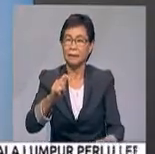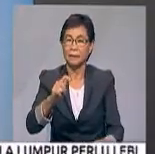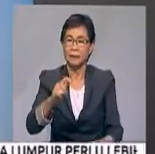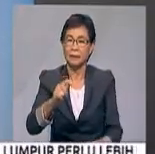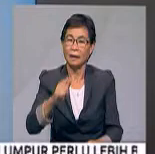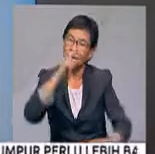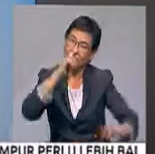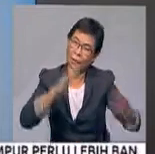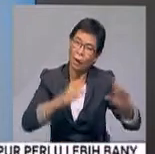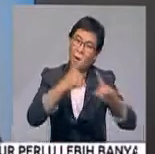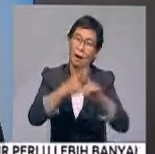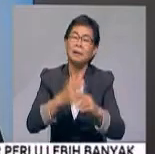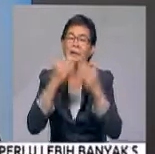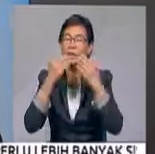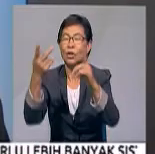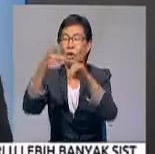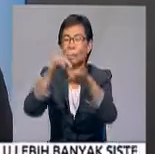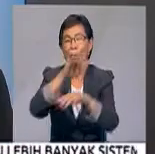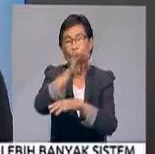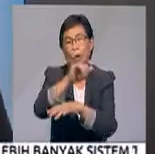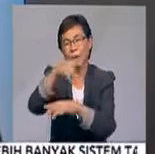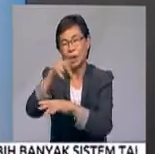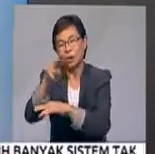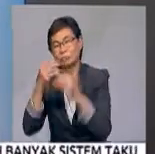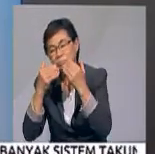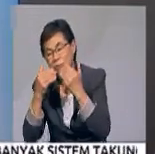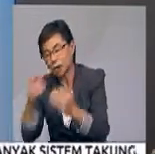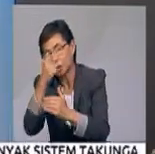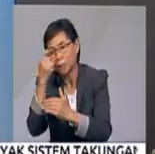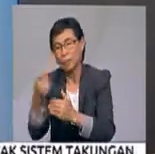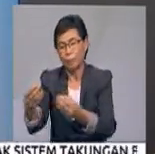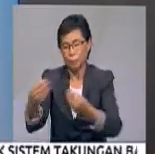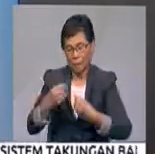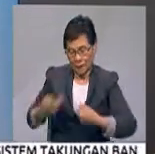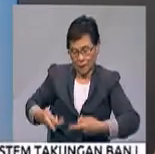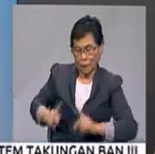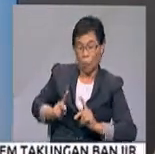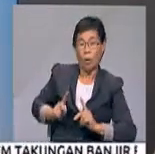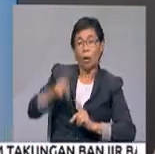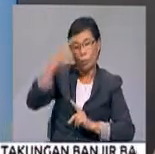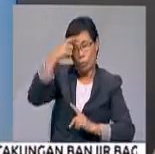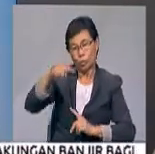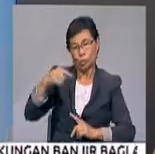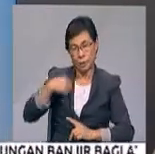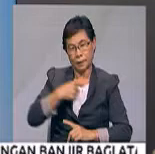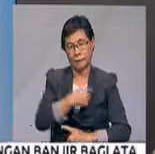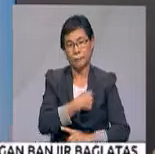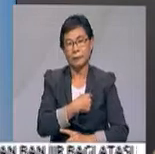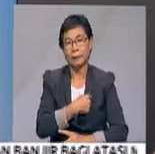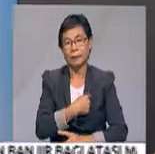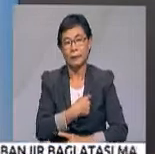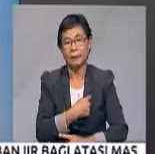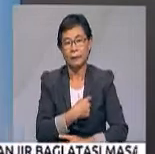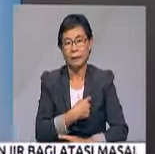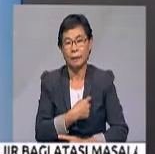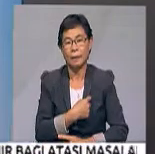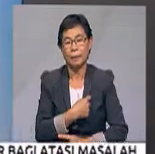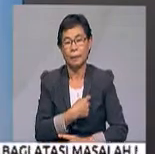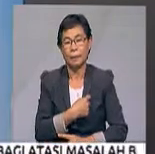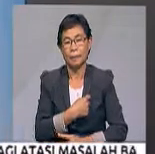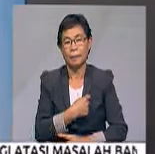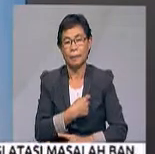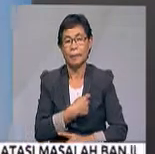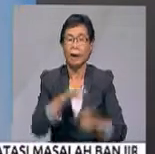YPO dan juga pihak Plan Animasi kerana memberi kita ruang untuk kita membagi peluang